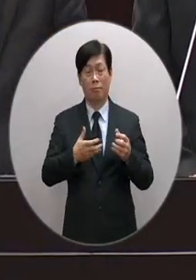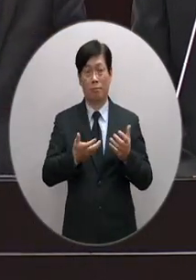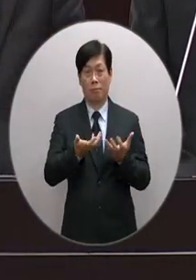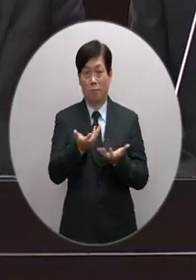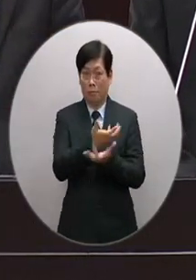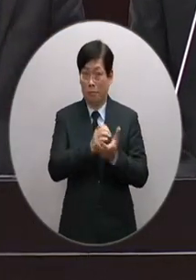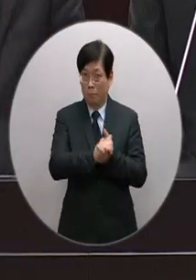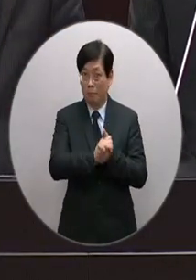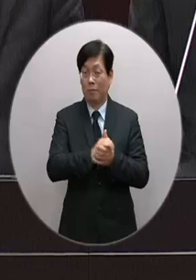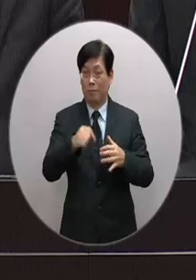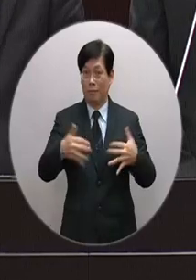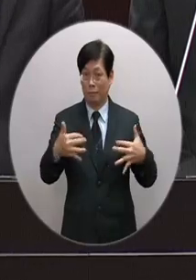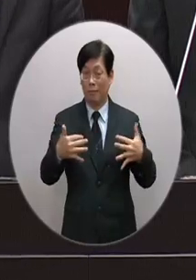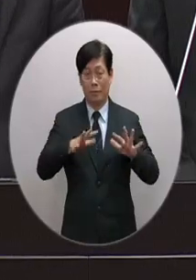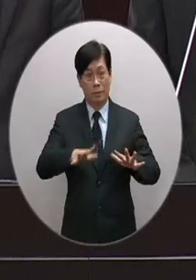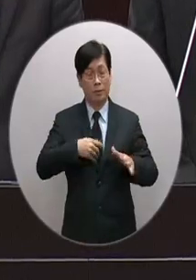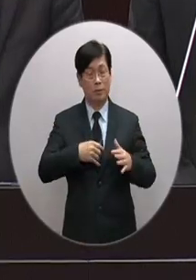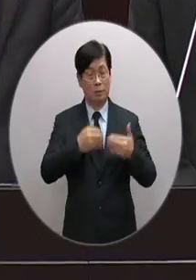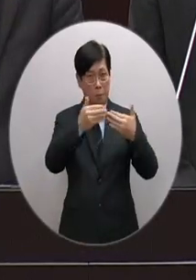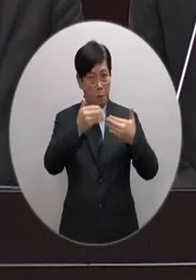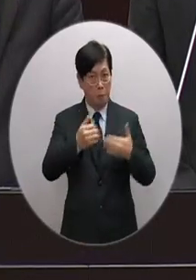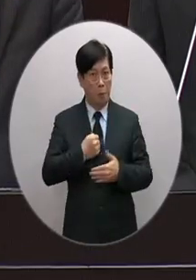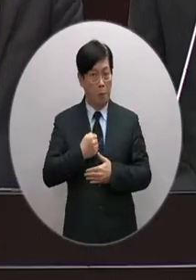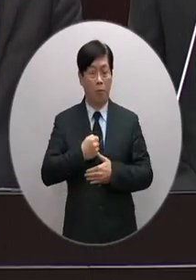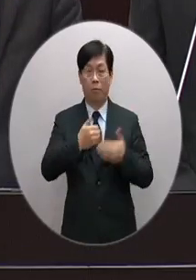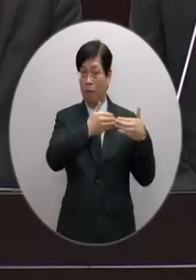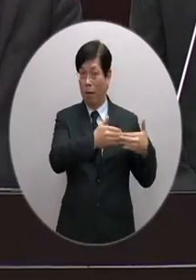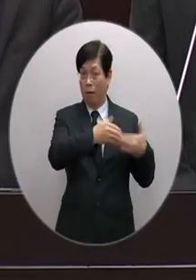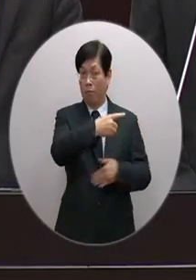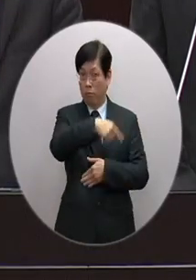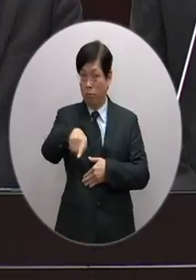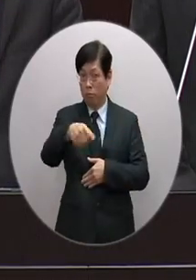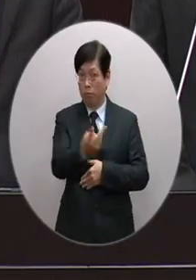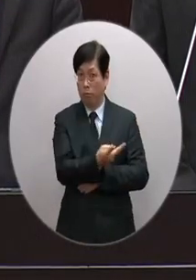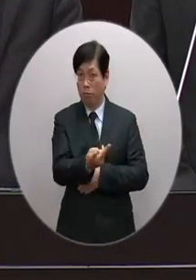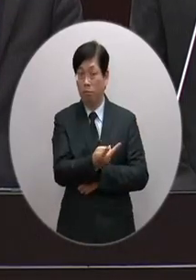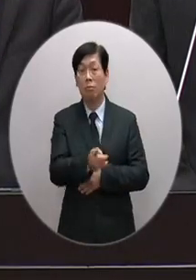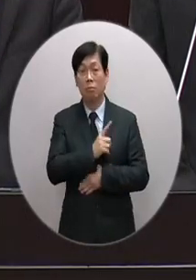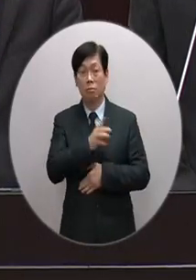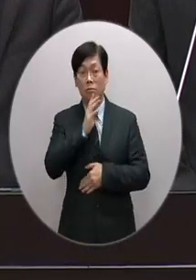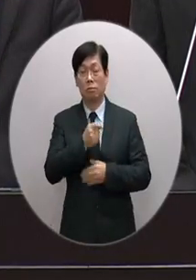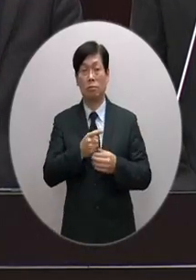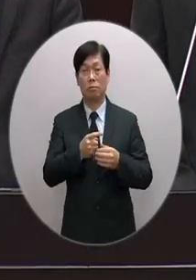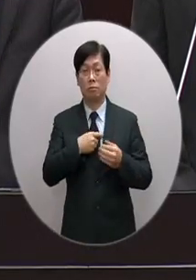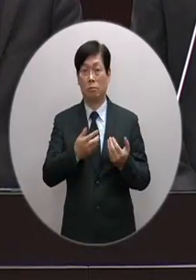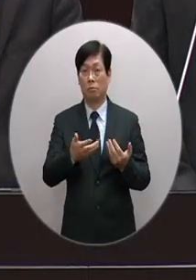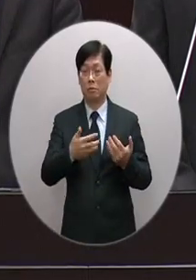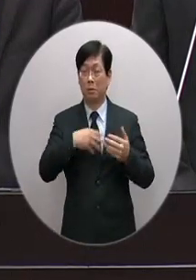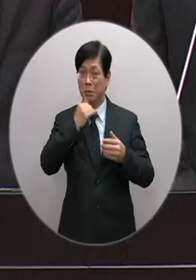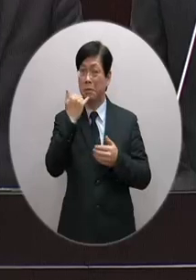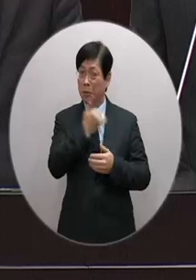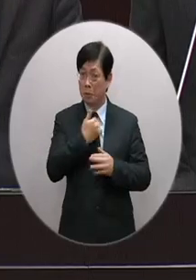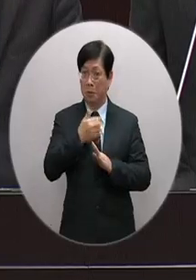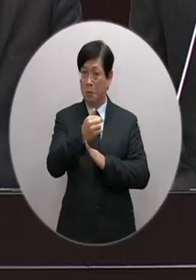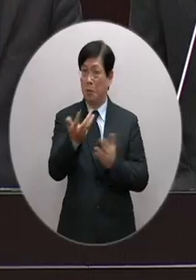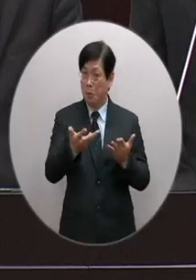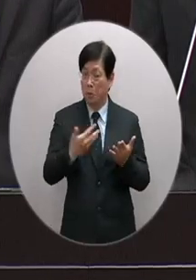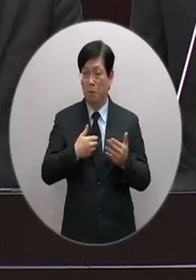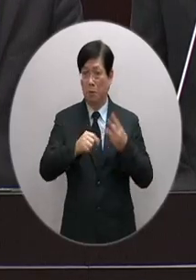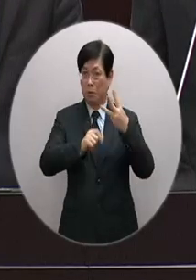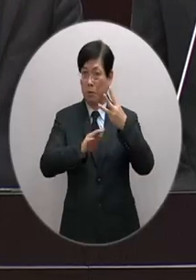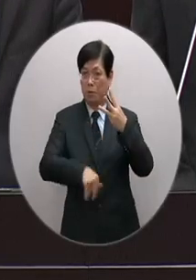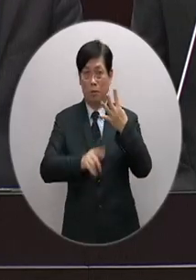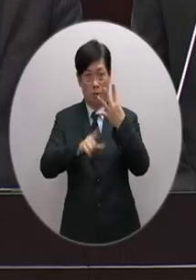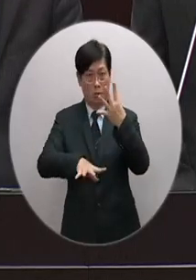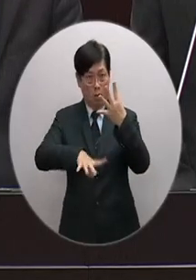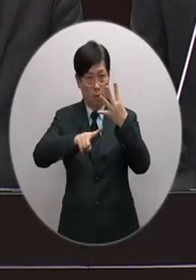分，我们所掌握的这个资料就是说，中国政府跟梵蒂冈之间的这个交务的协议可能会在三月底或者是四